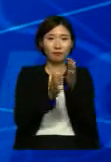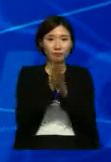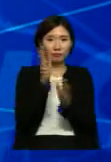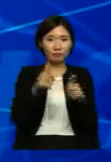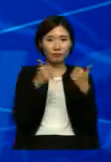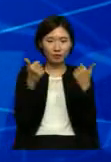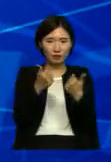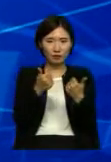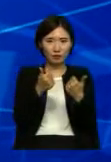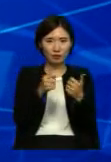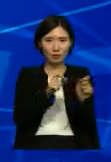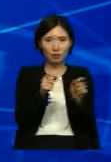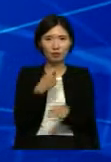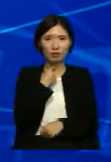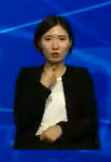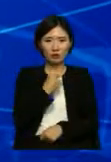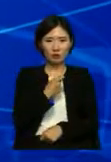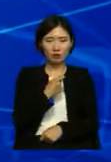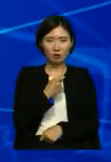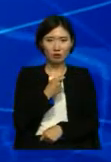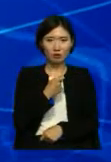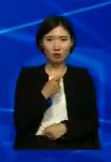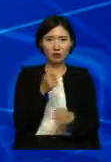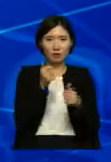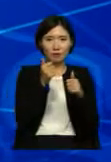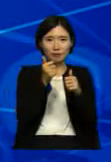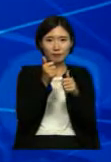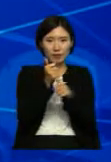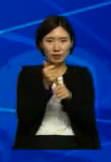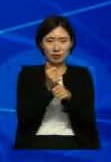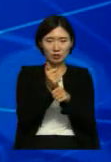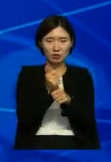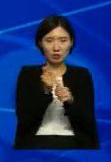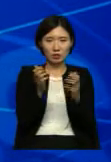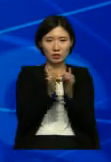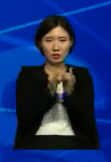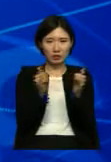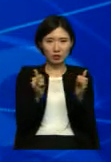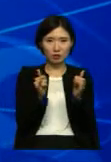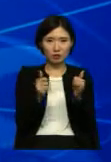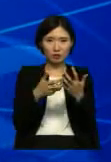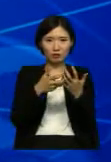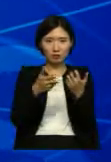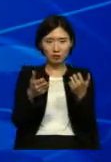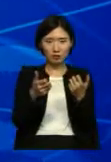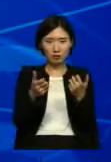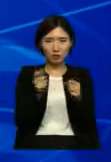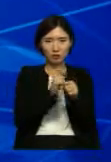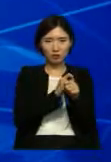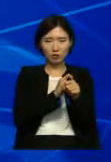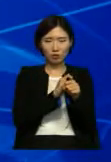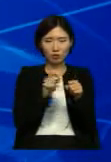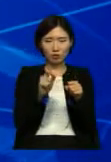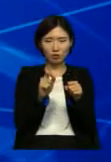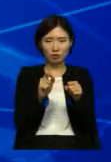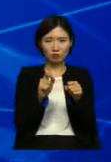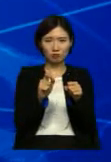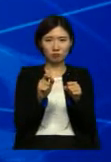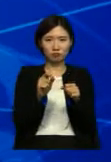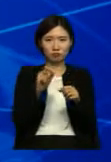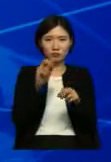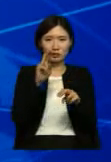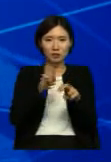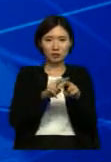남양주시의회가 당초 보류했던 비서 인력 개편과 별정직 정원 책정을 위한 남양주시 지방공무원 정원조례